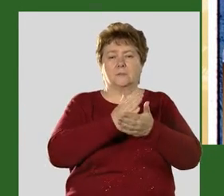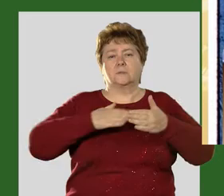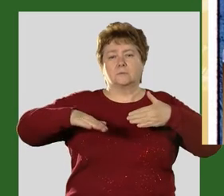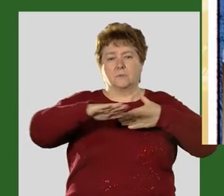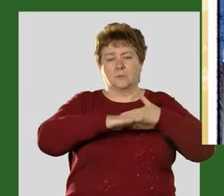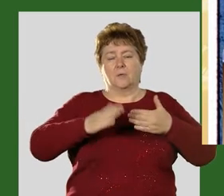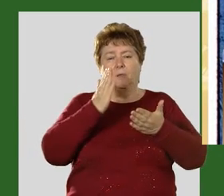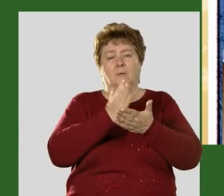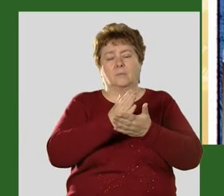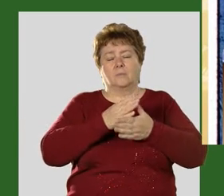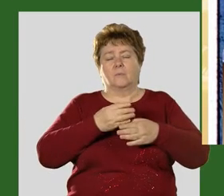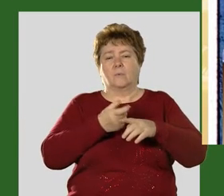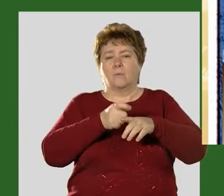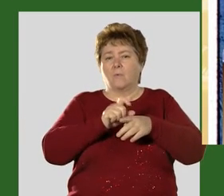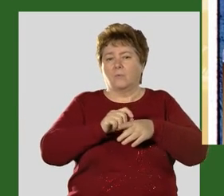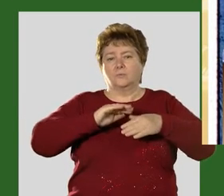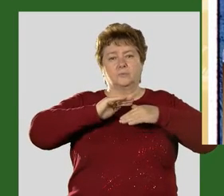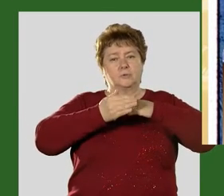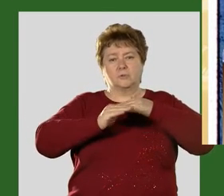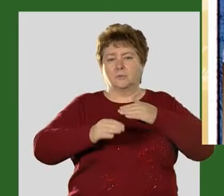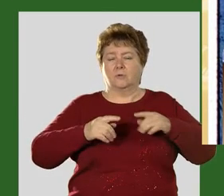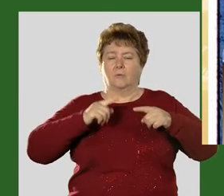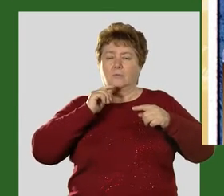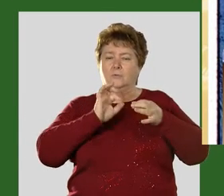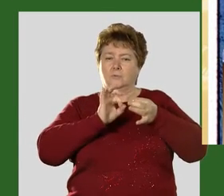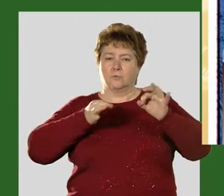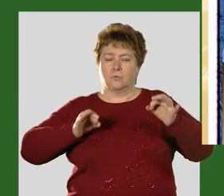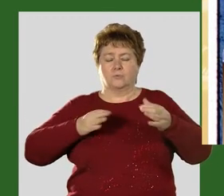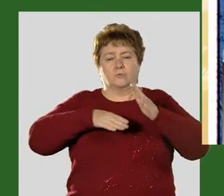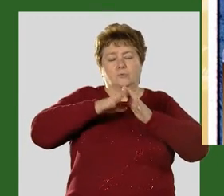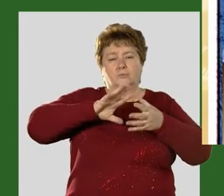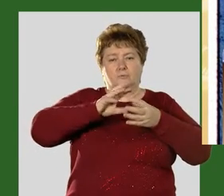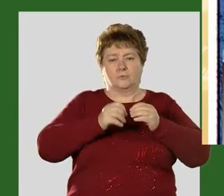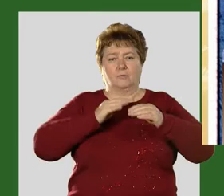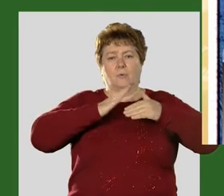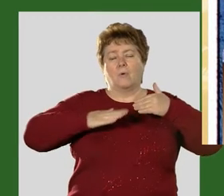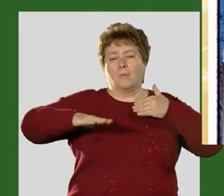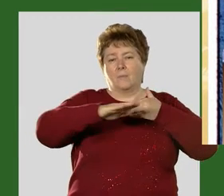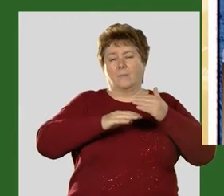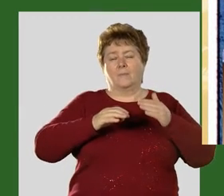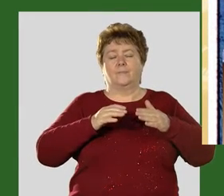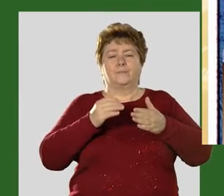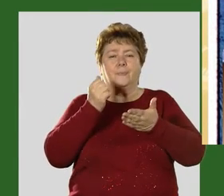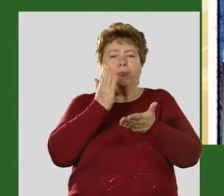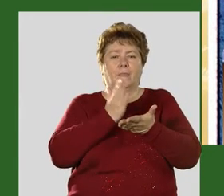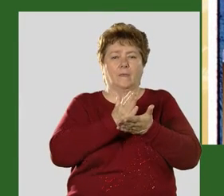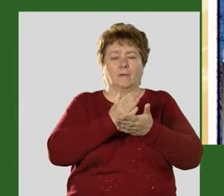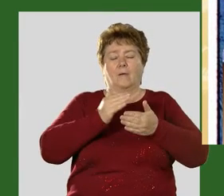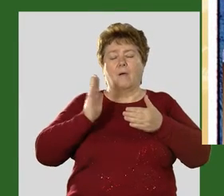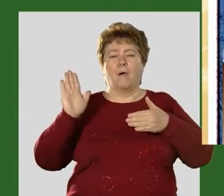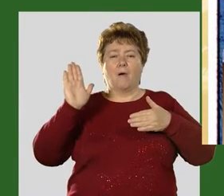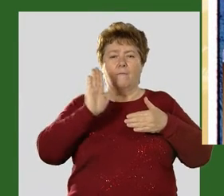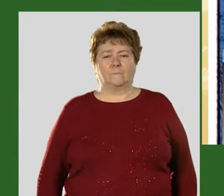зона, имеющая очень сложный рельеф. Лучше всего такая зона выражена у восточных